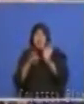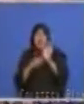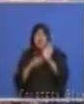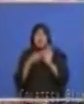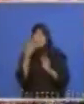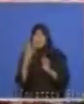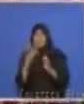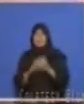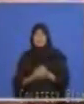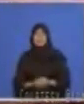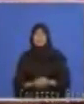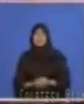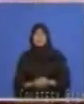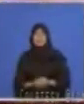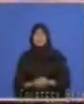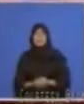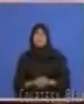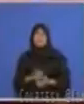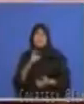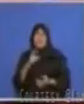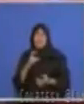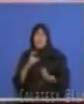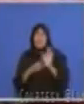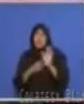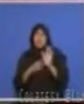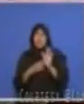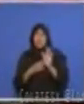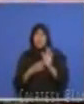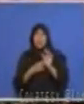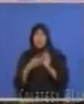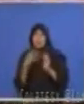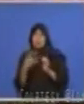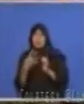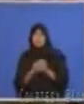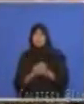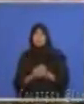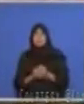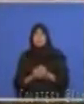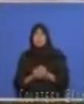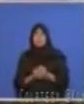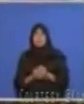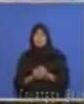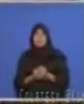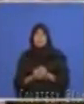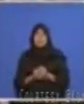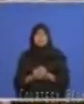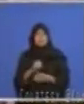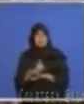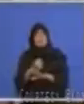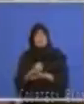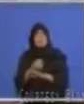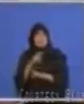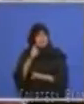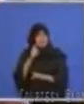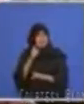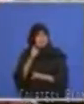kini giliran untuk calon wakil gubernur nomor 4 yaitu Pak Andi Muzakar rasanya sudah bisa kita pastikan anda